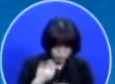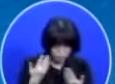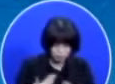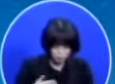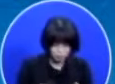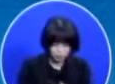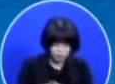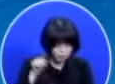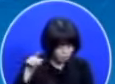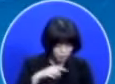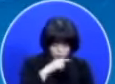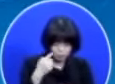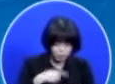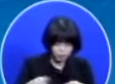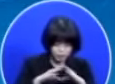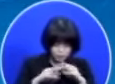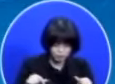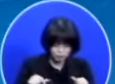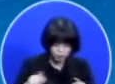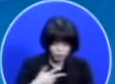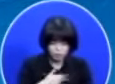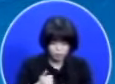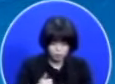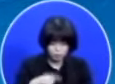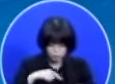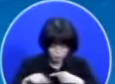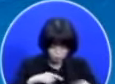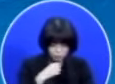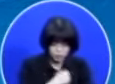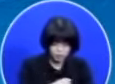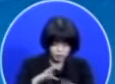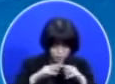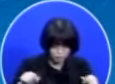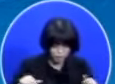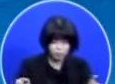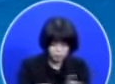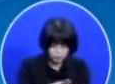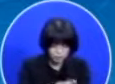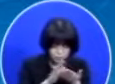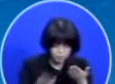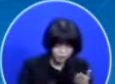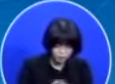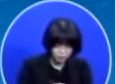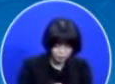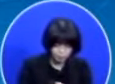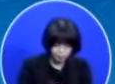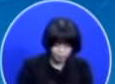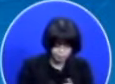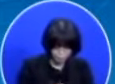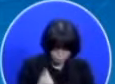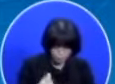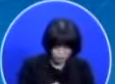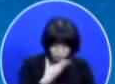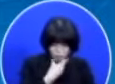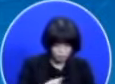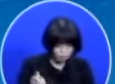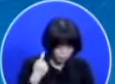저 북한 땅도 주님이 통치하시는 땅인 것을 믿습니다 초기 복음으로